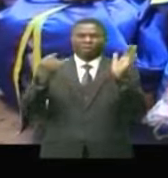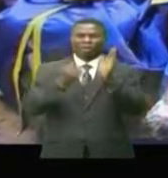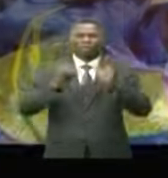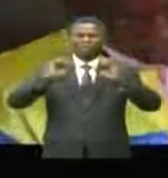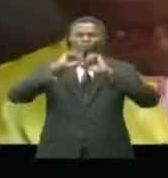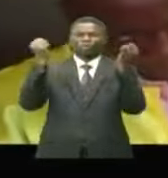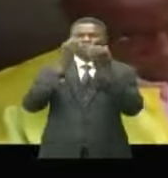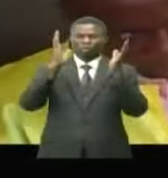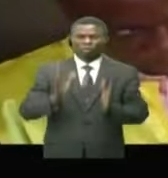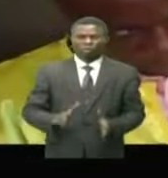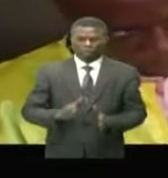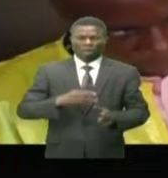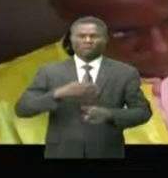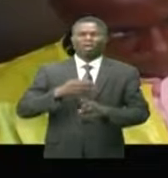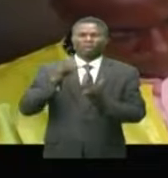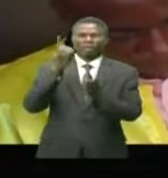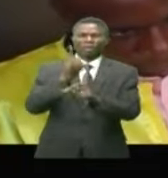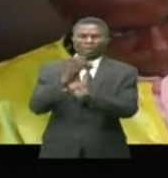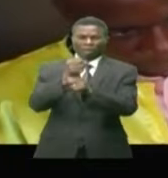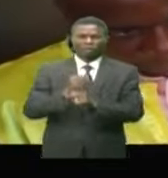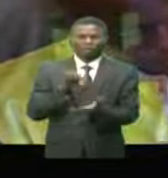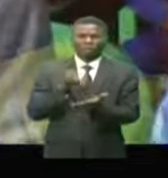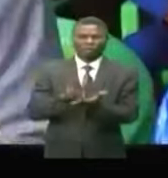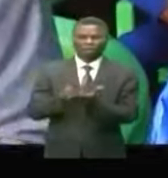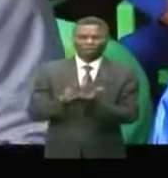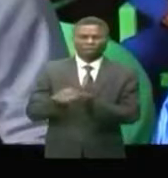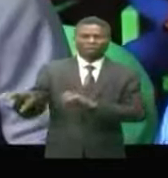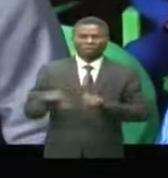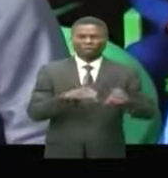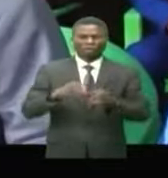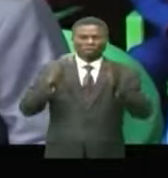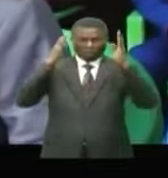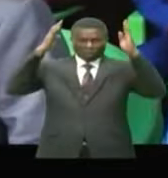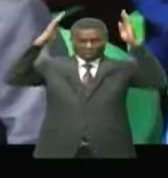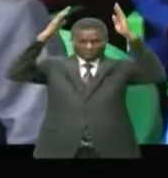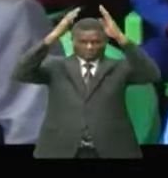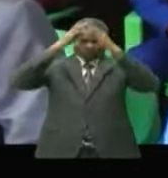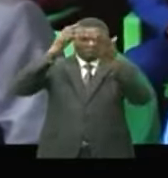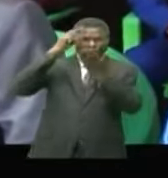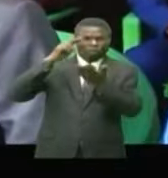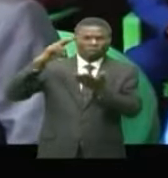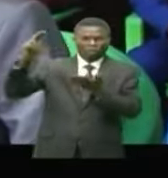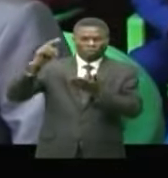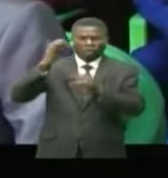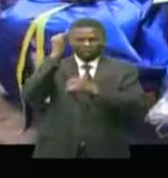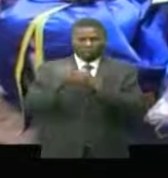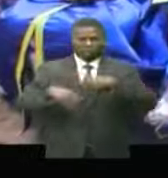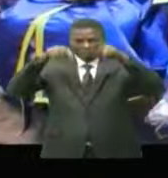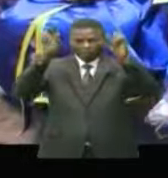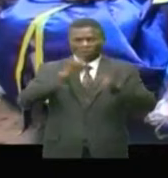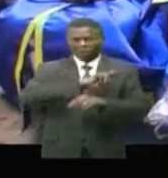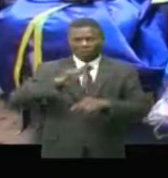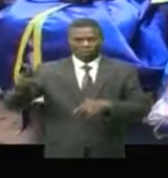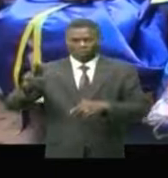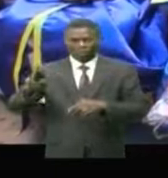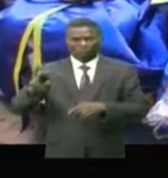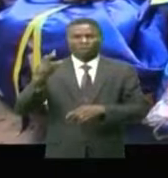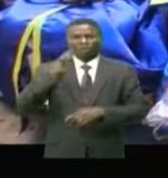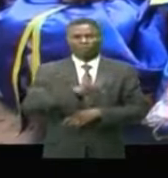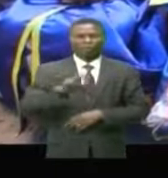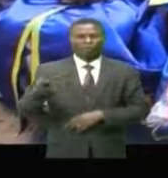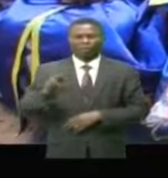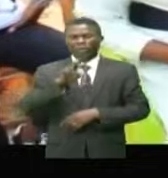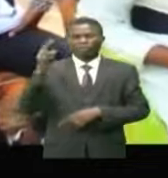lauréates sur le marché de l'emploi à l'occasion de la cérémonie de collation des grades académiques et clôture de l'année académique